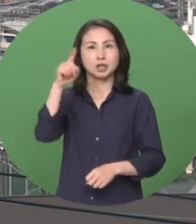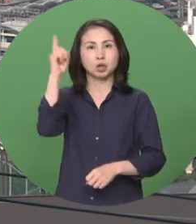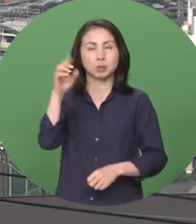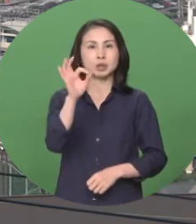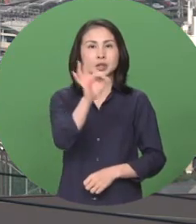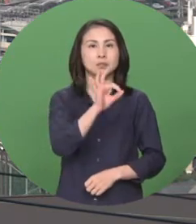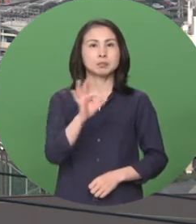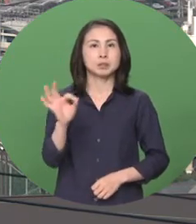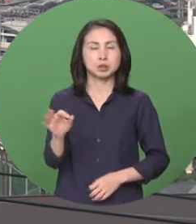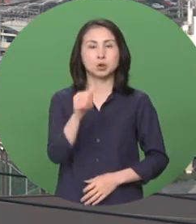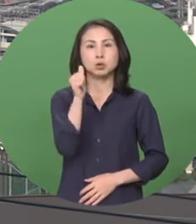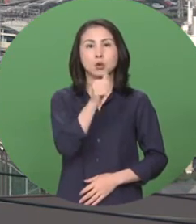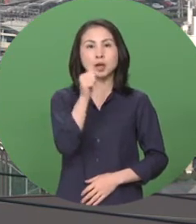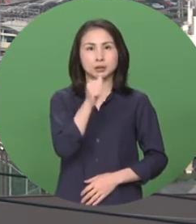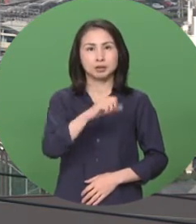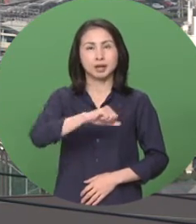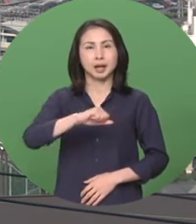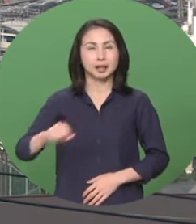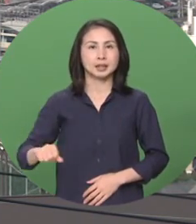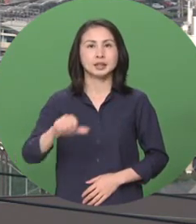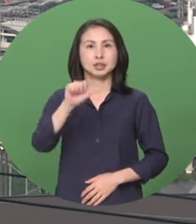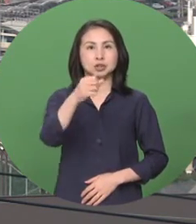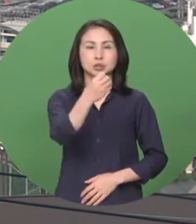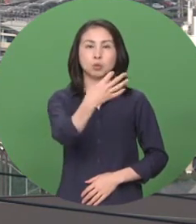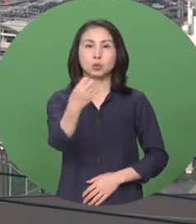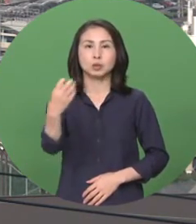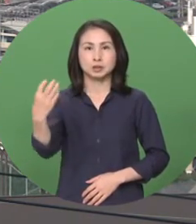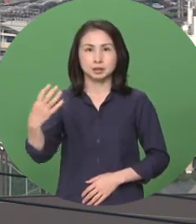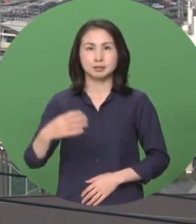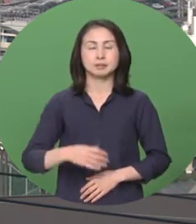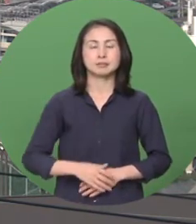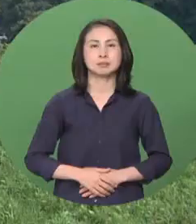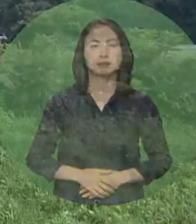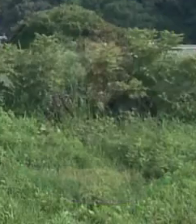の逸品をご紹介する勝手に5つ星です。